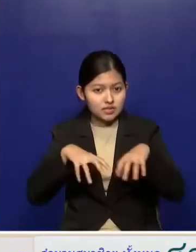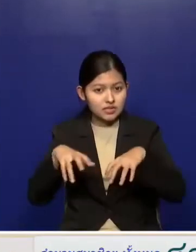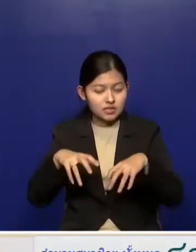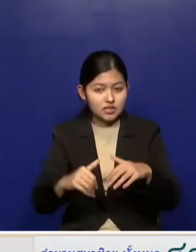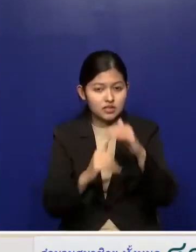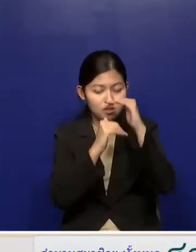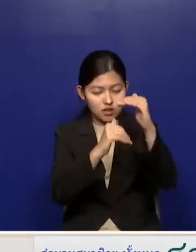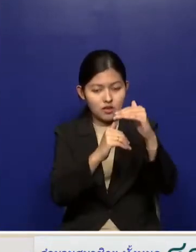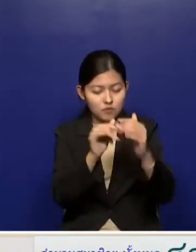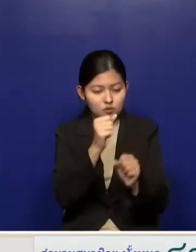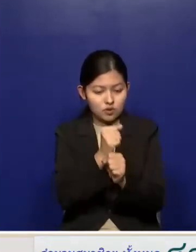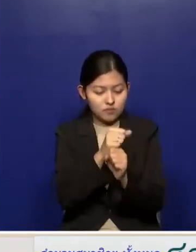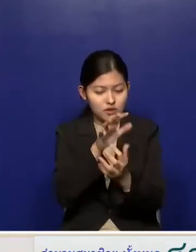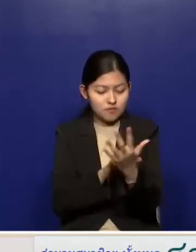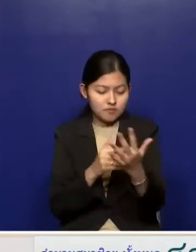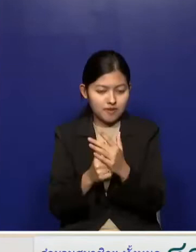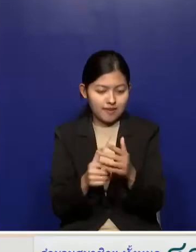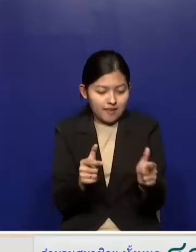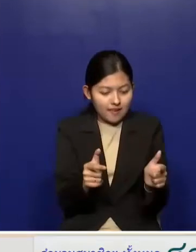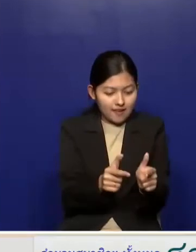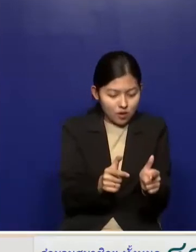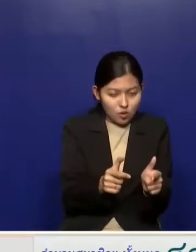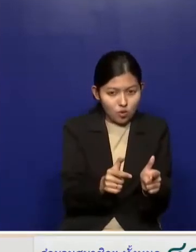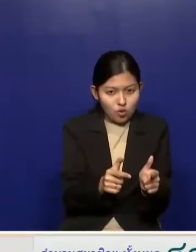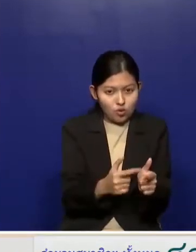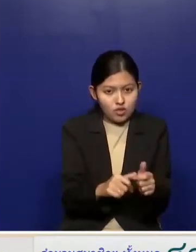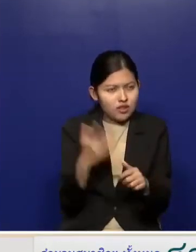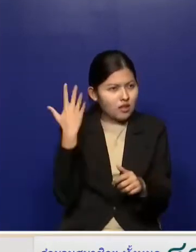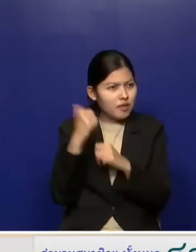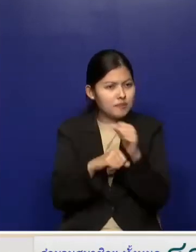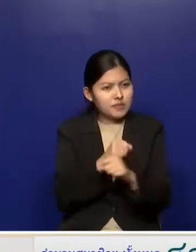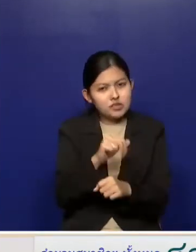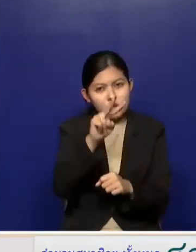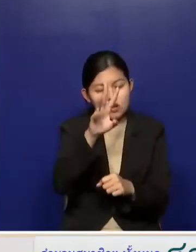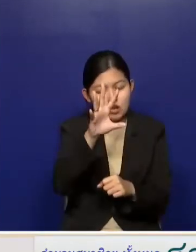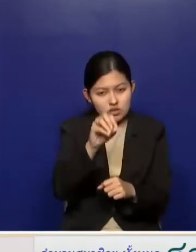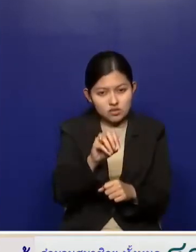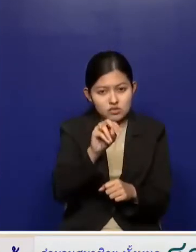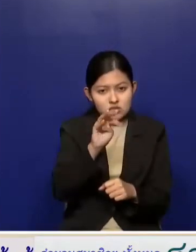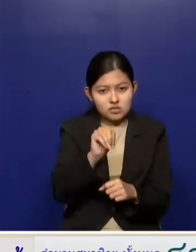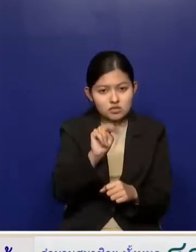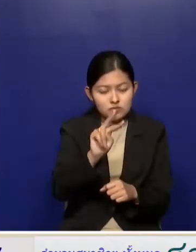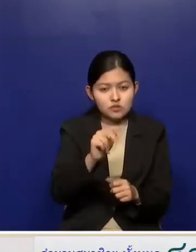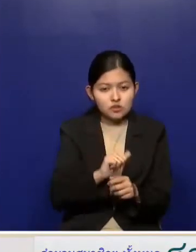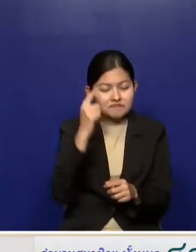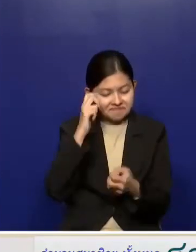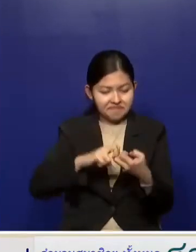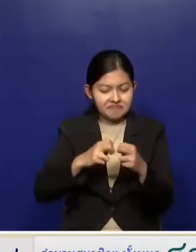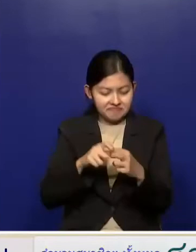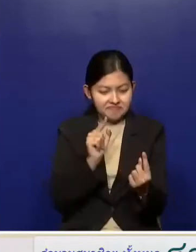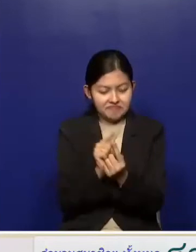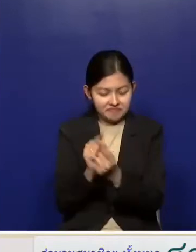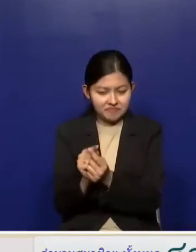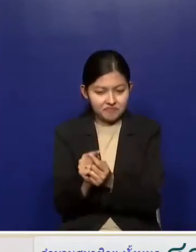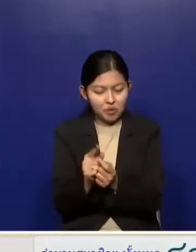กรอบงานของอ.P.T.ให้เล็กลงเนื่องจากตแต่ปี 4-2 มาแลวกเร็งเหนแล้วว่า มีปัญหาที่เกิดขึ้นยังไง